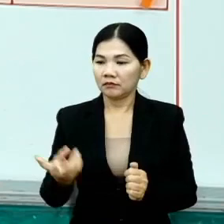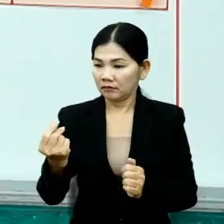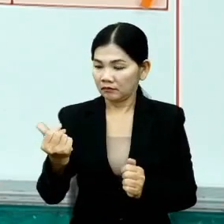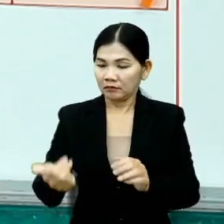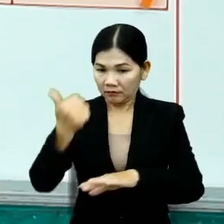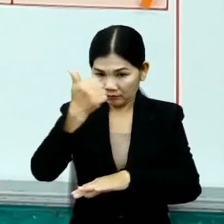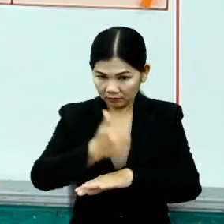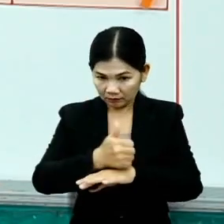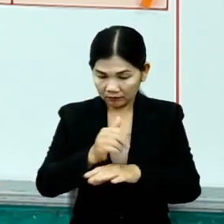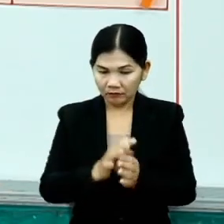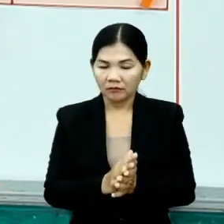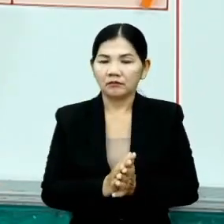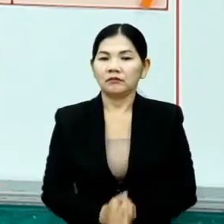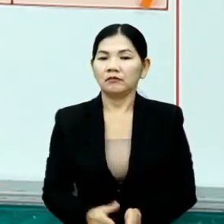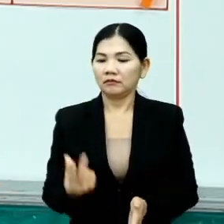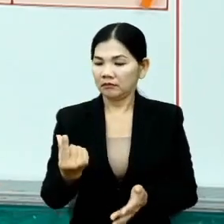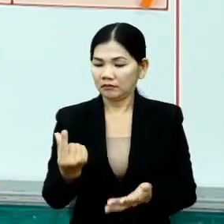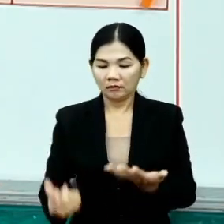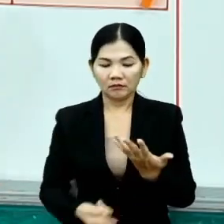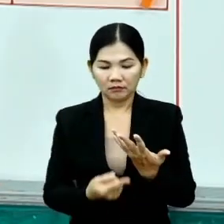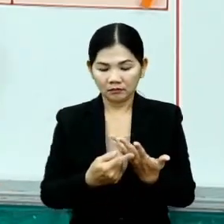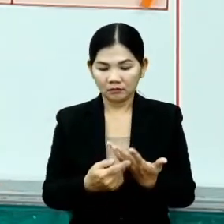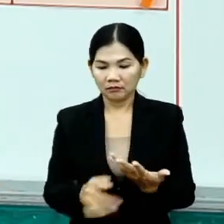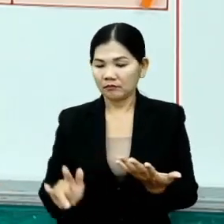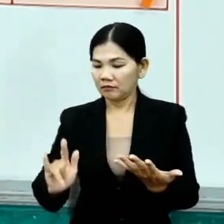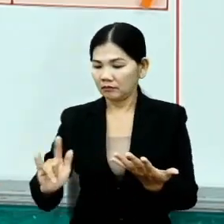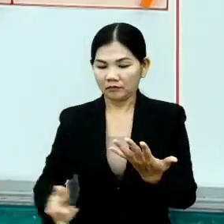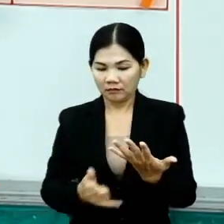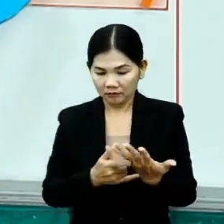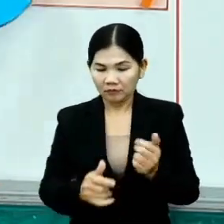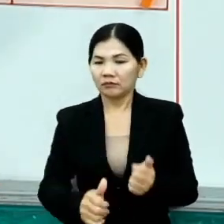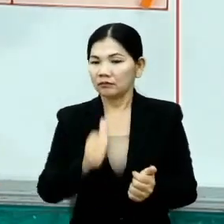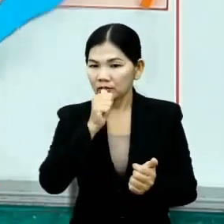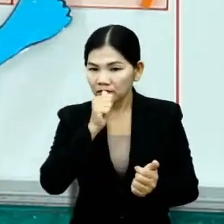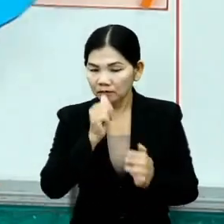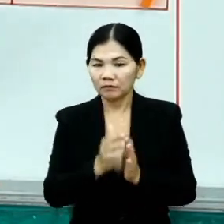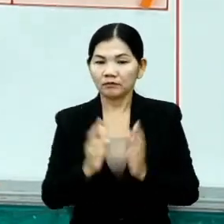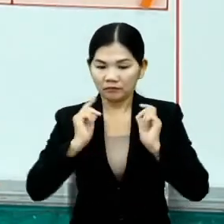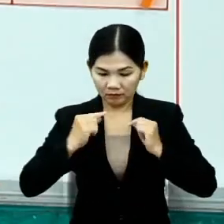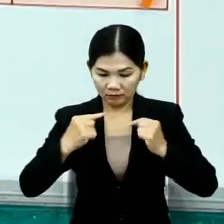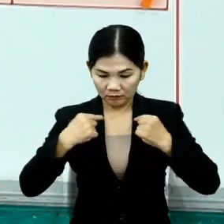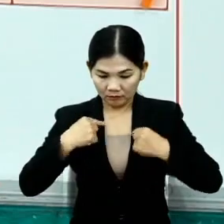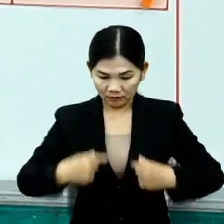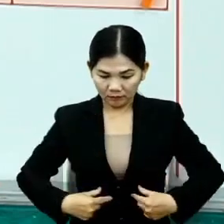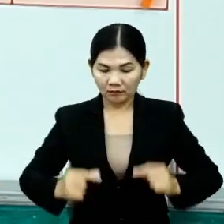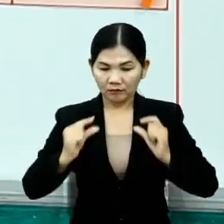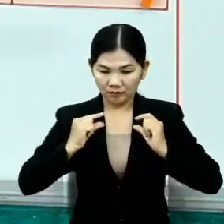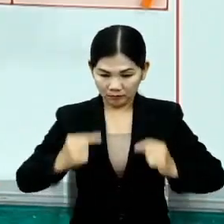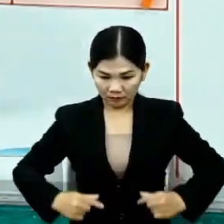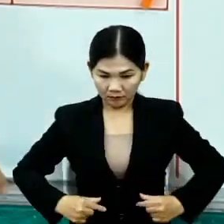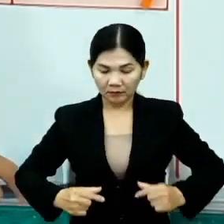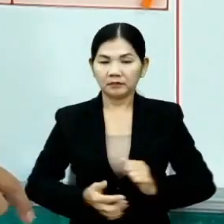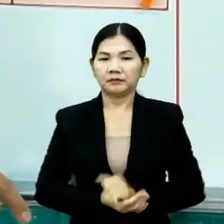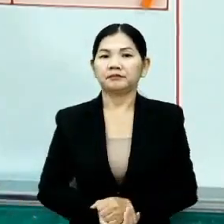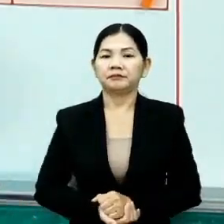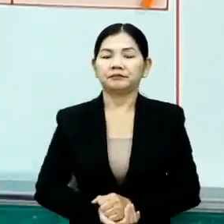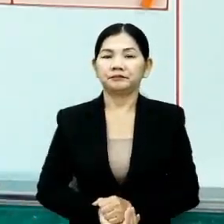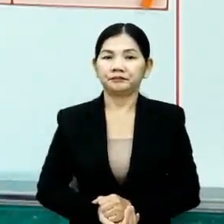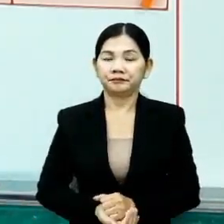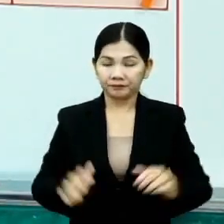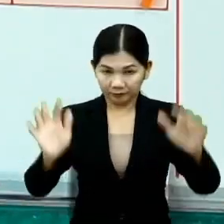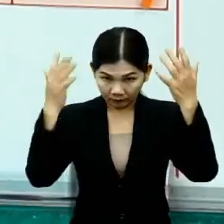bom bai bom bai ka pha cha akon kon kon tiệt đai một đòn